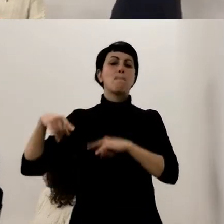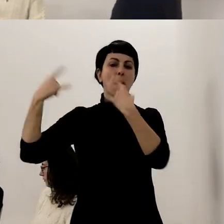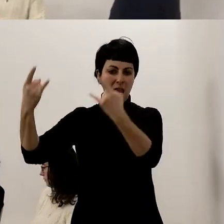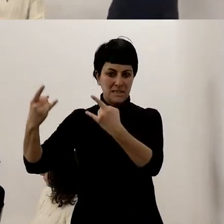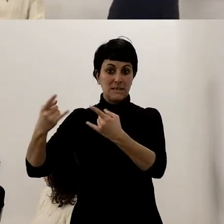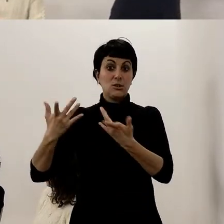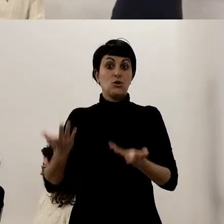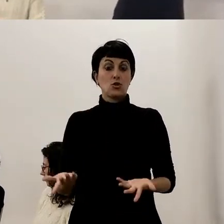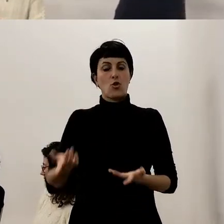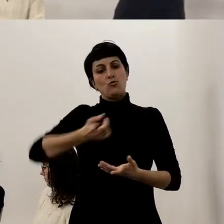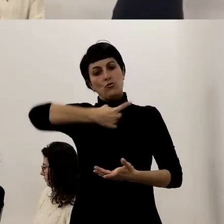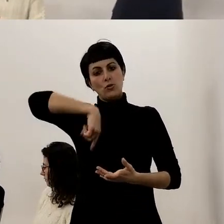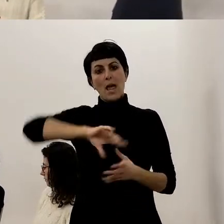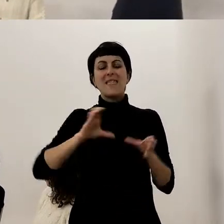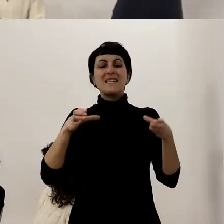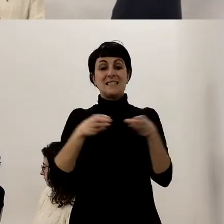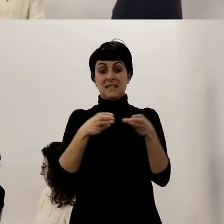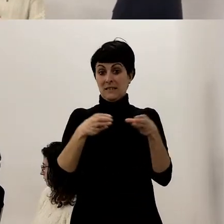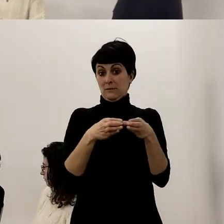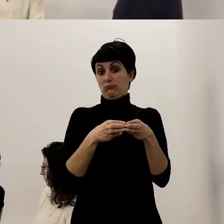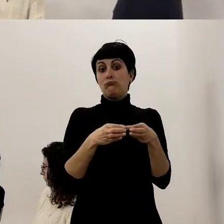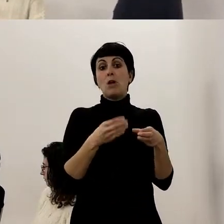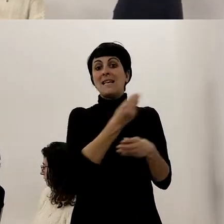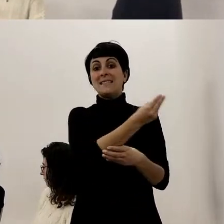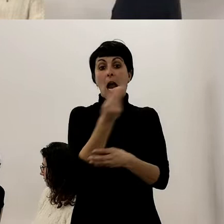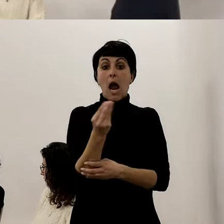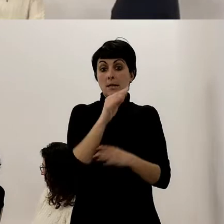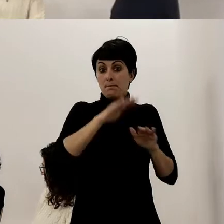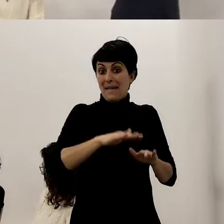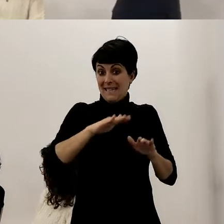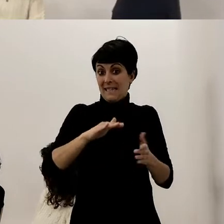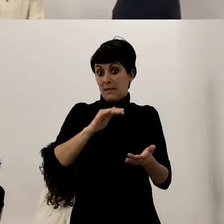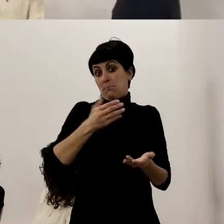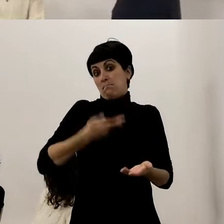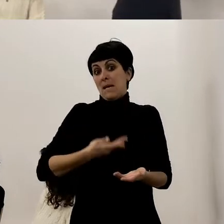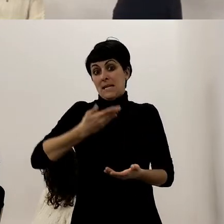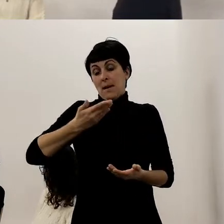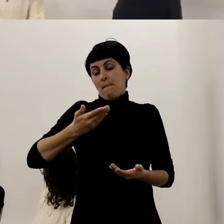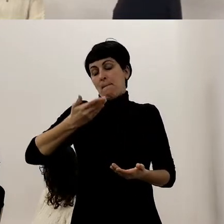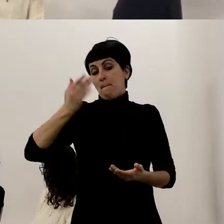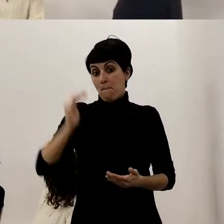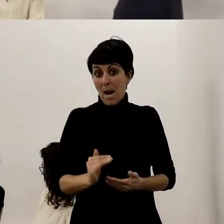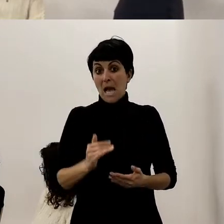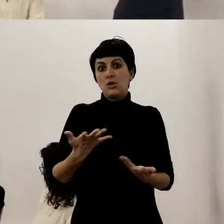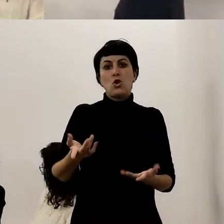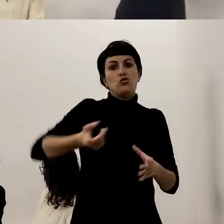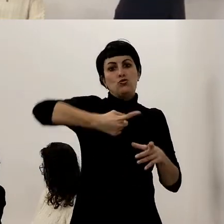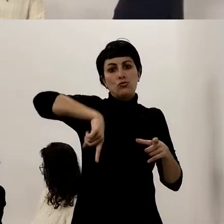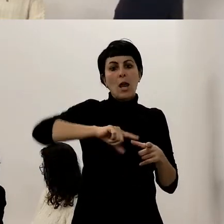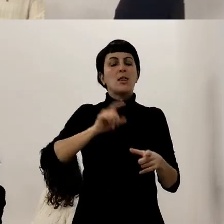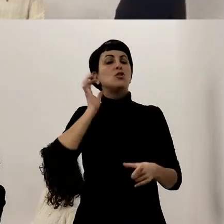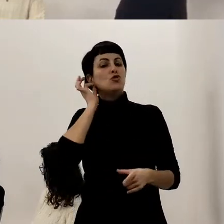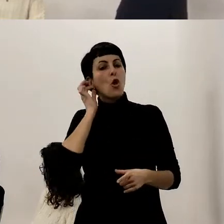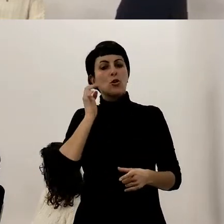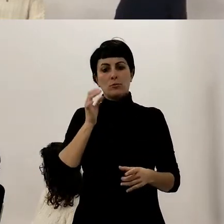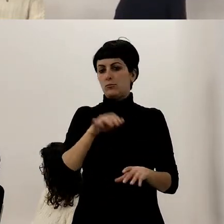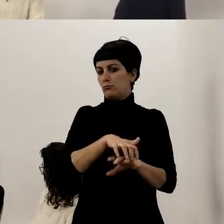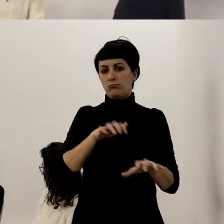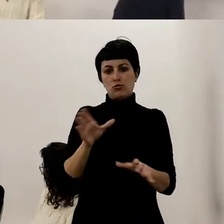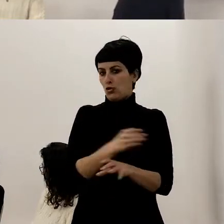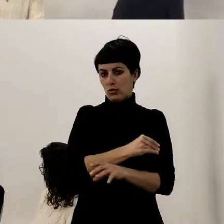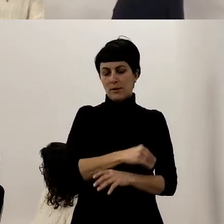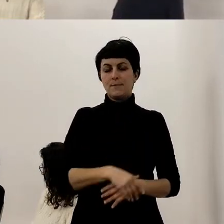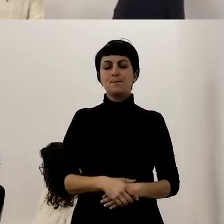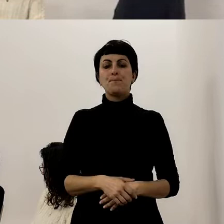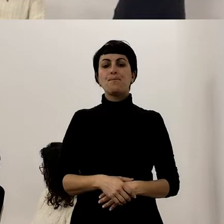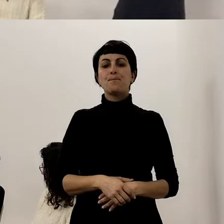som una colla això, de gegants més petitons, formada tota per noies, i sempre hem estat com la colla també més